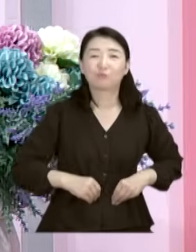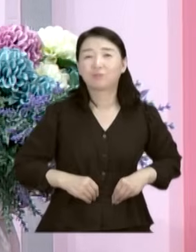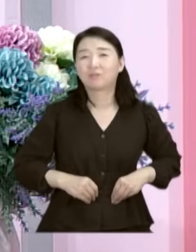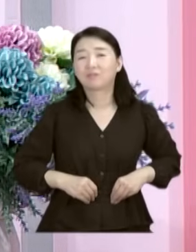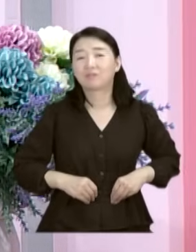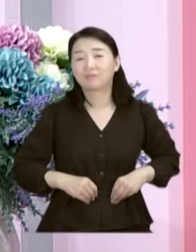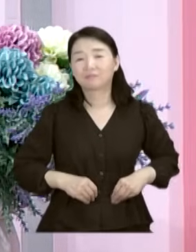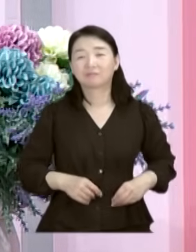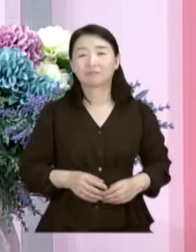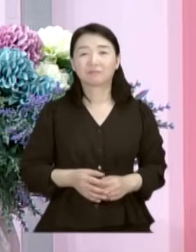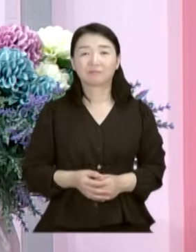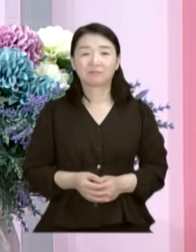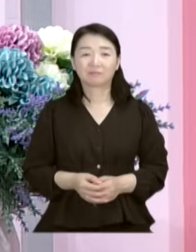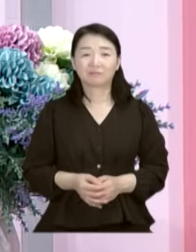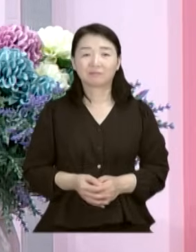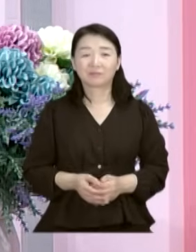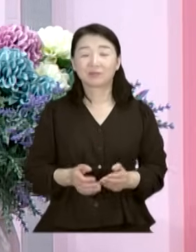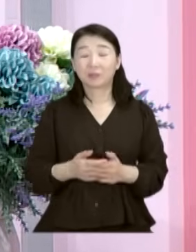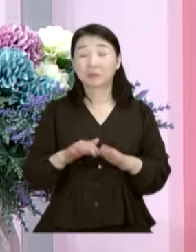굶어야 되니까요